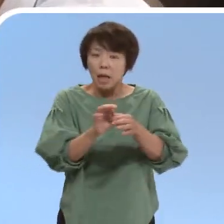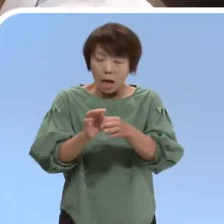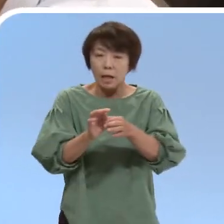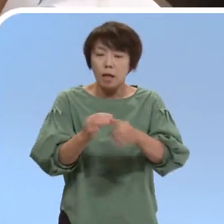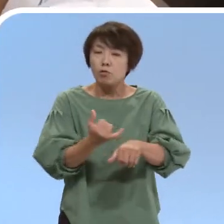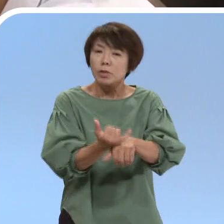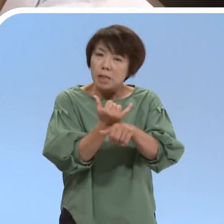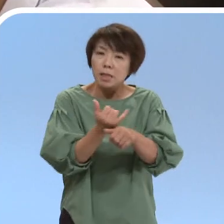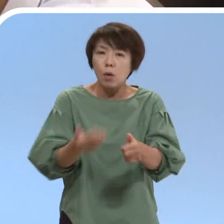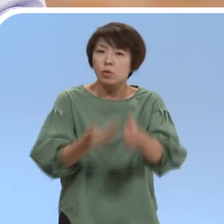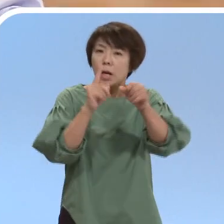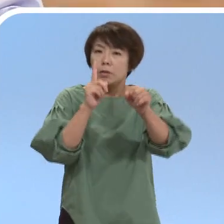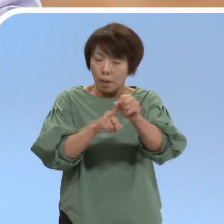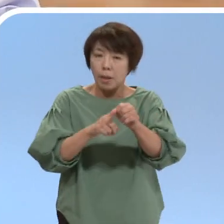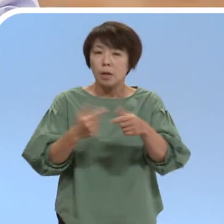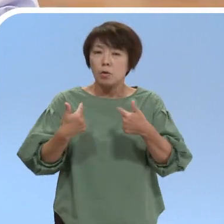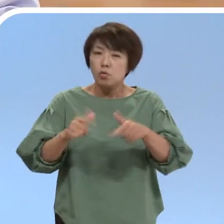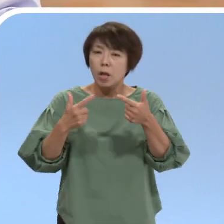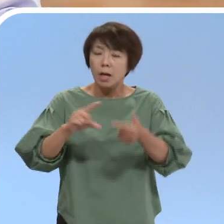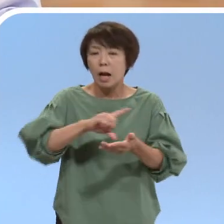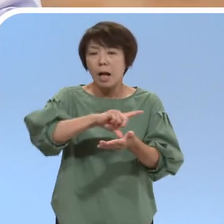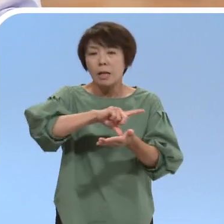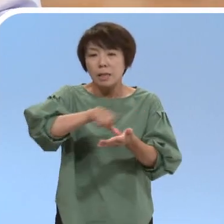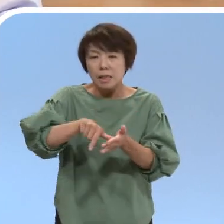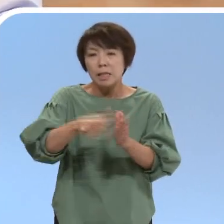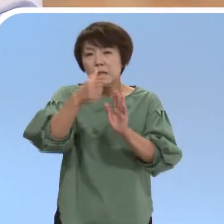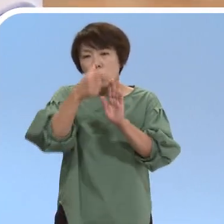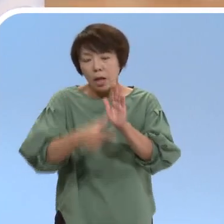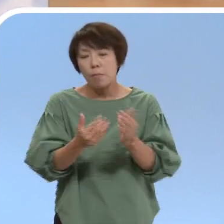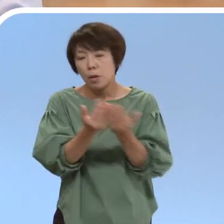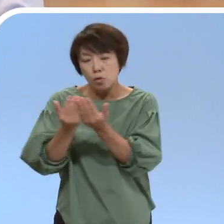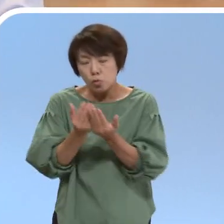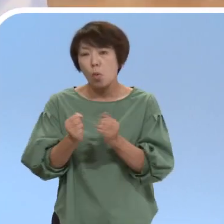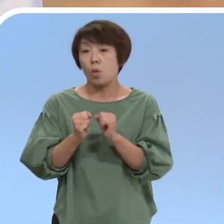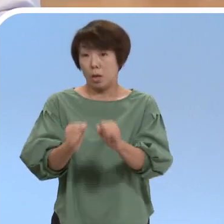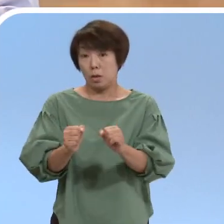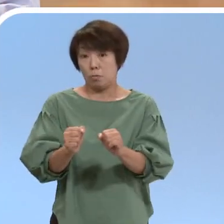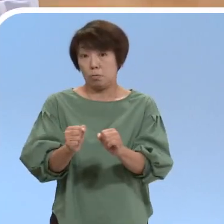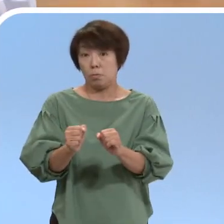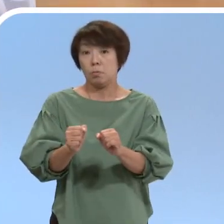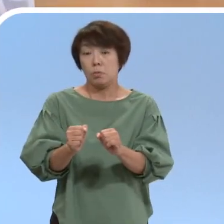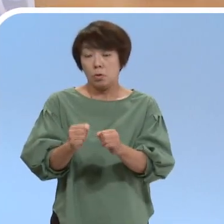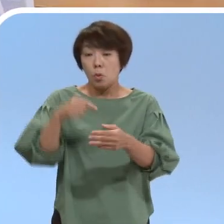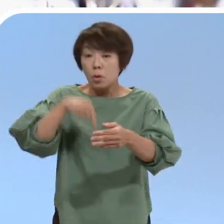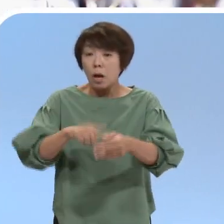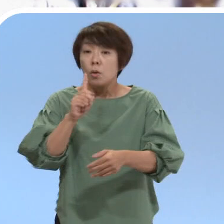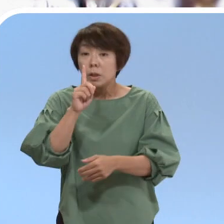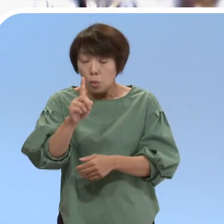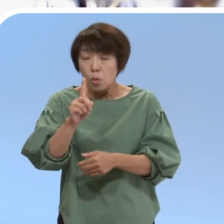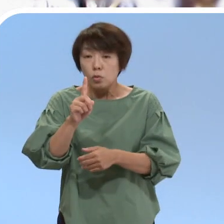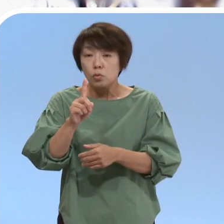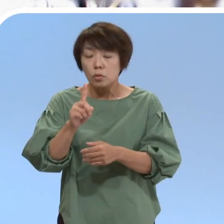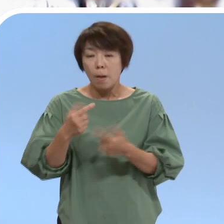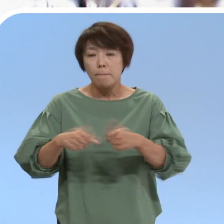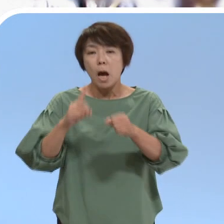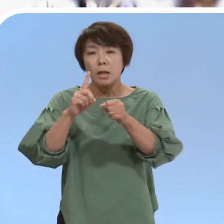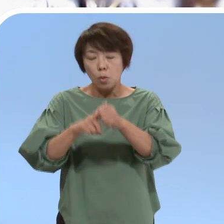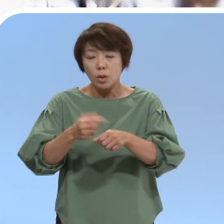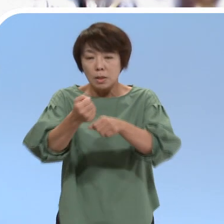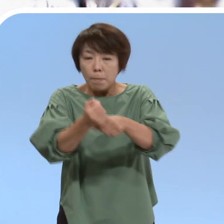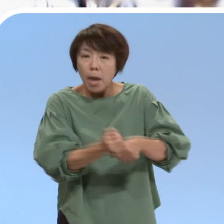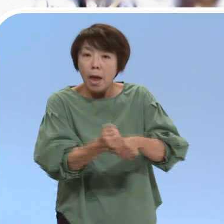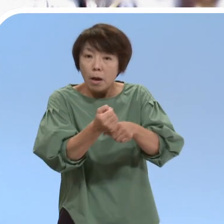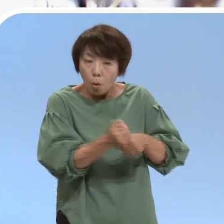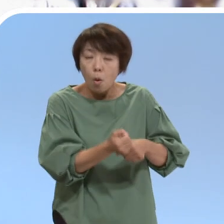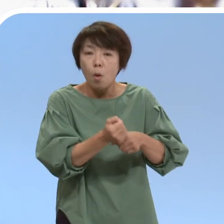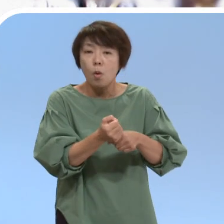に密着した人材を育てようと普段から地域課題をテーマにした授業を展開。その一つとして毎